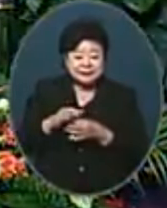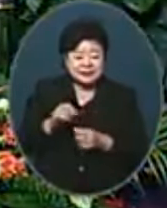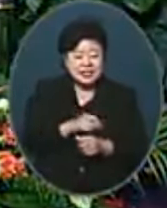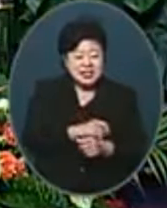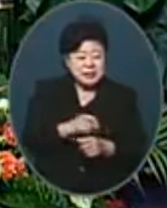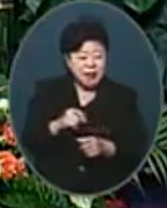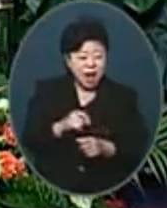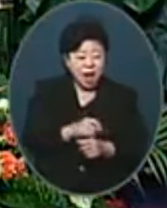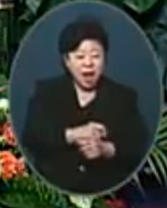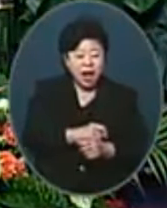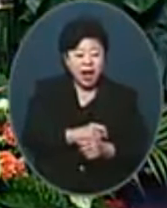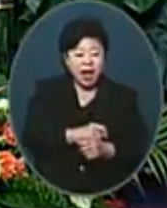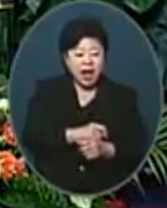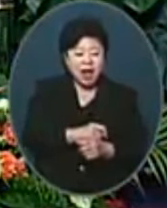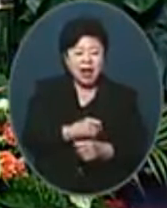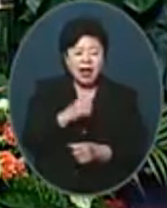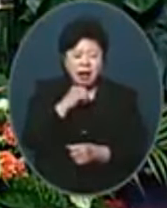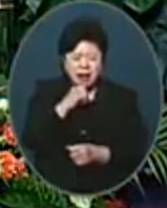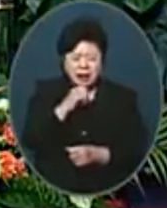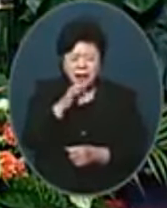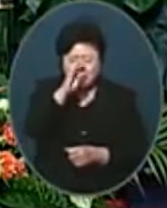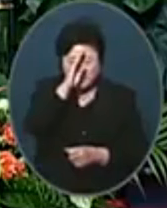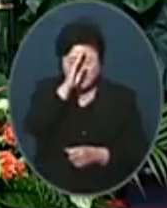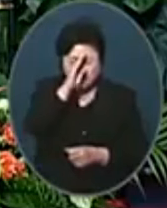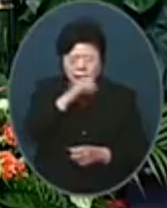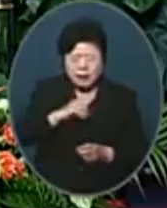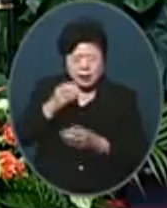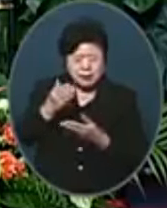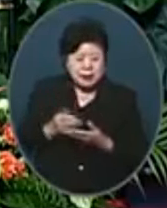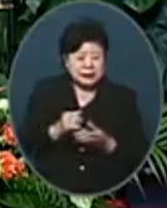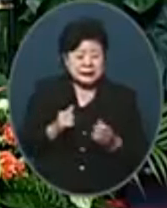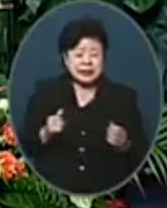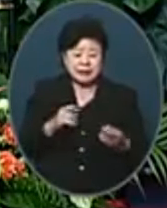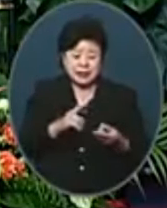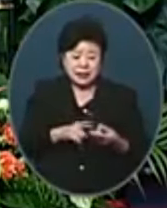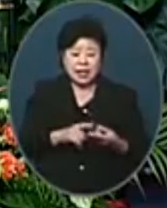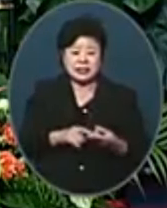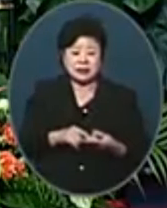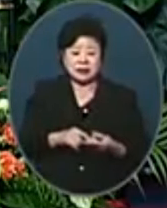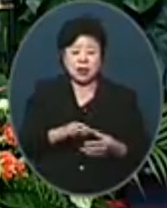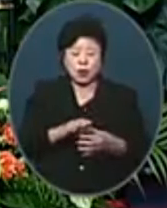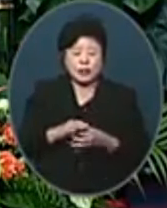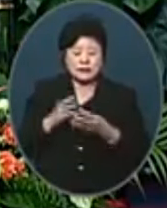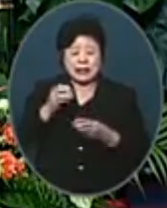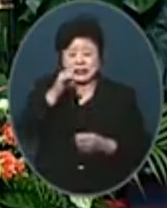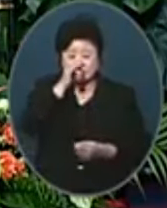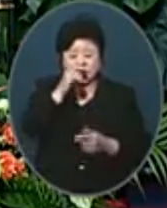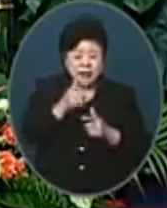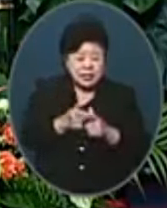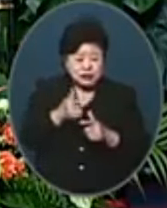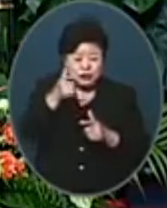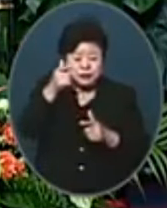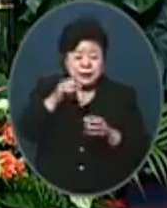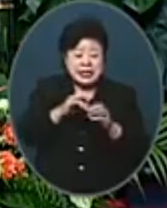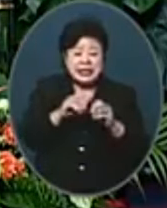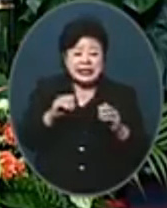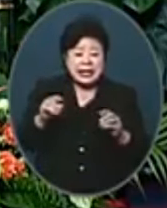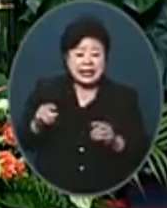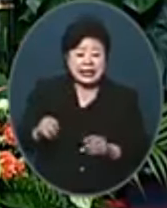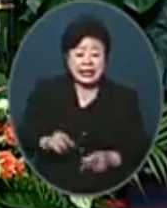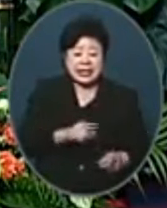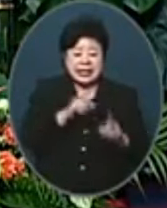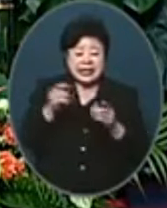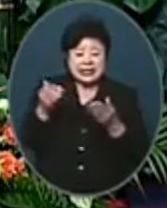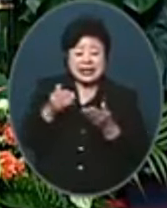특별히 가난하고 병들고 버림받은 사람에 대해서 깊었습니다. 예수님께서는 이 땅에서 사역하실